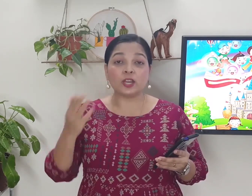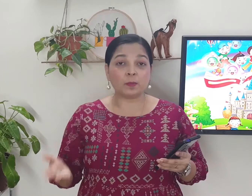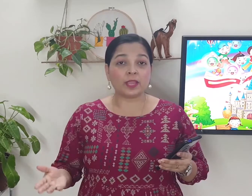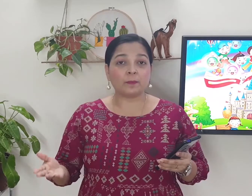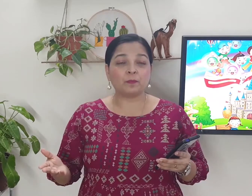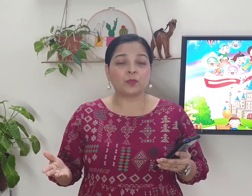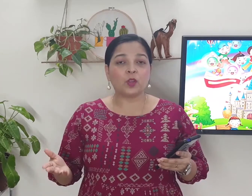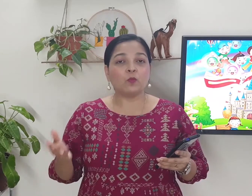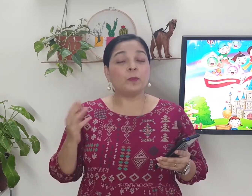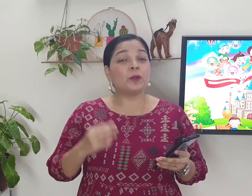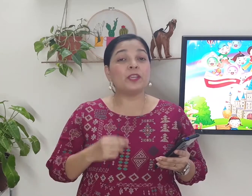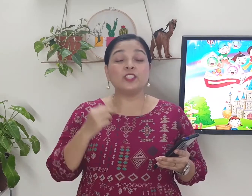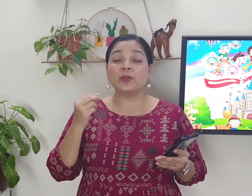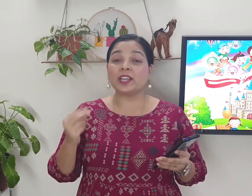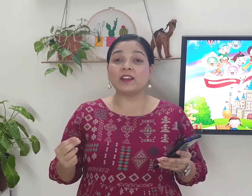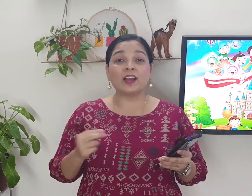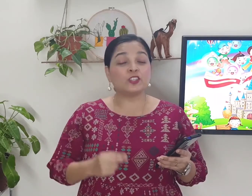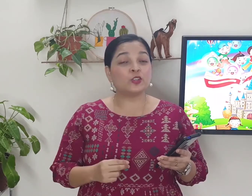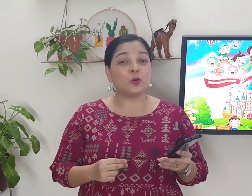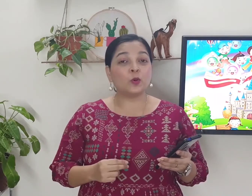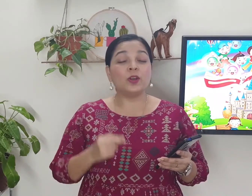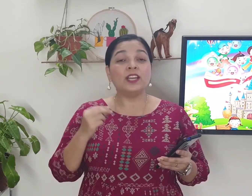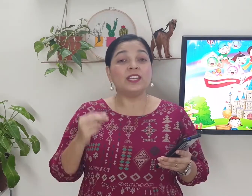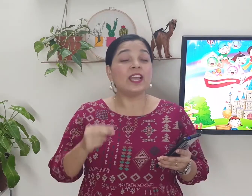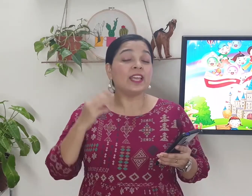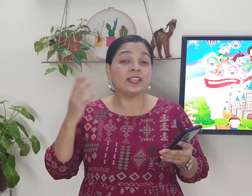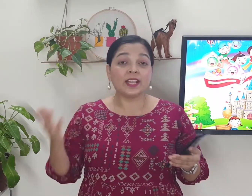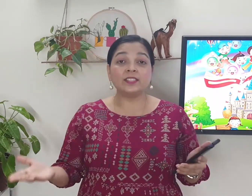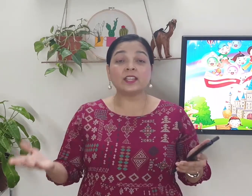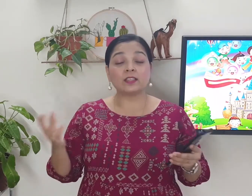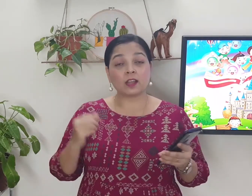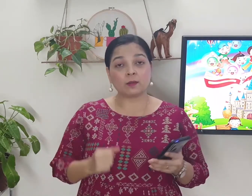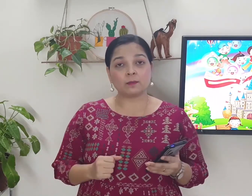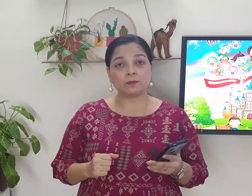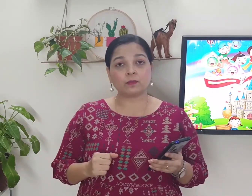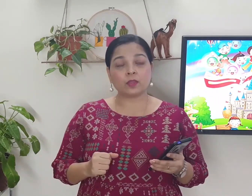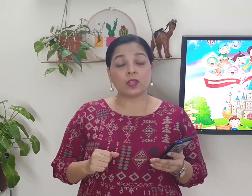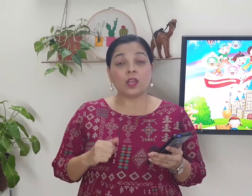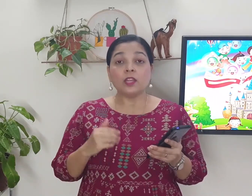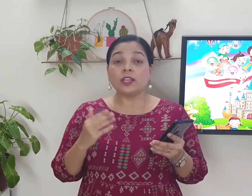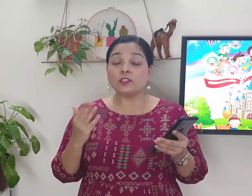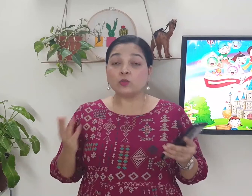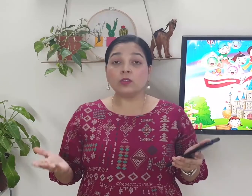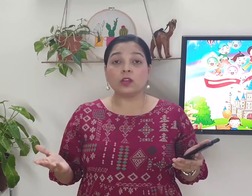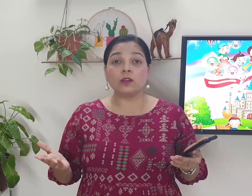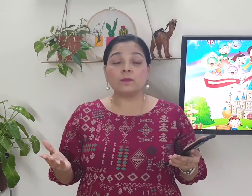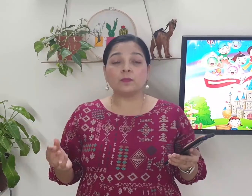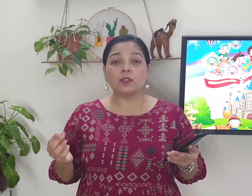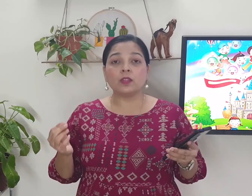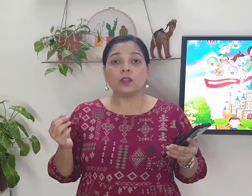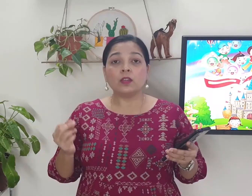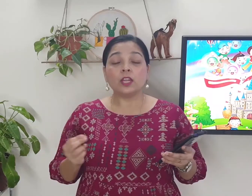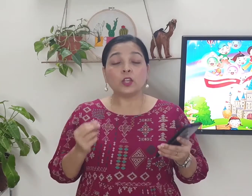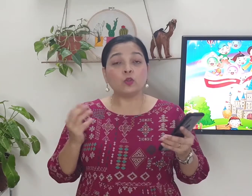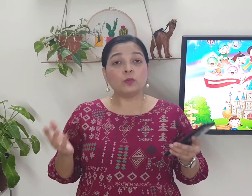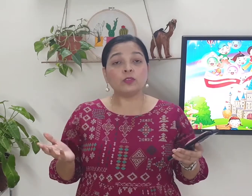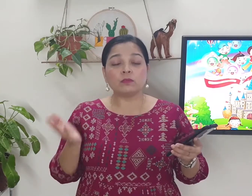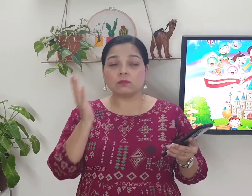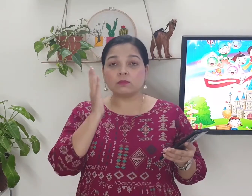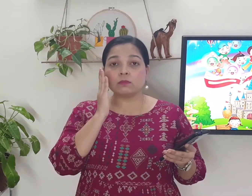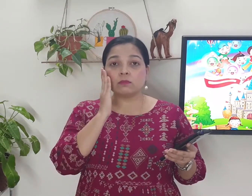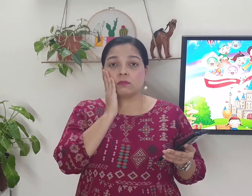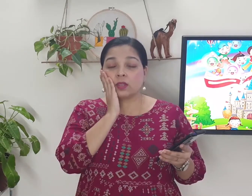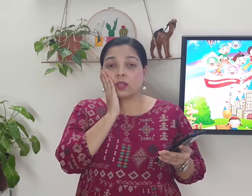तो परमेश्वराच्या राज्यात परमेश्वराचं राज्य पाहू शकणार नाही. तर हे ऐकून